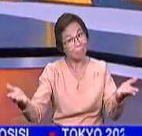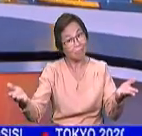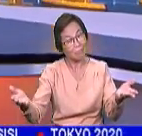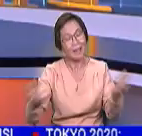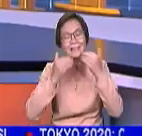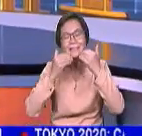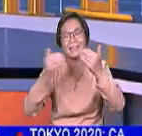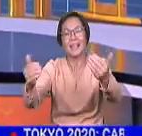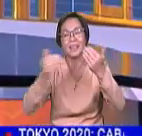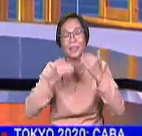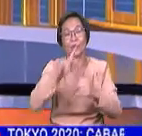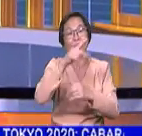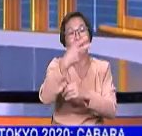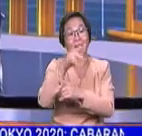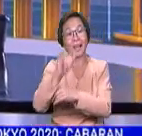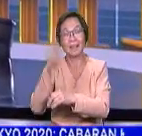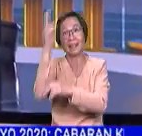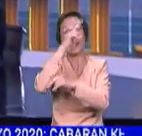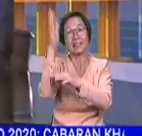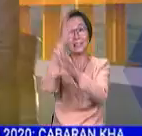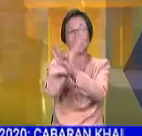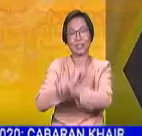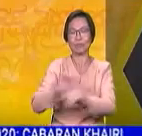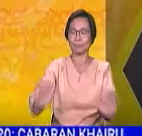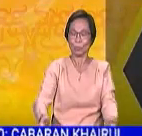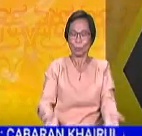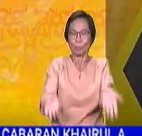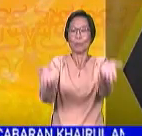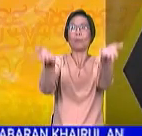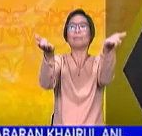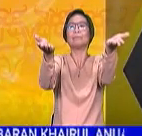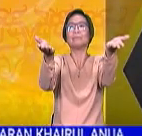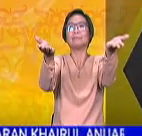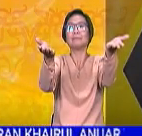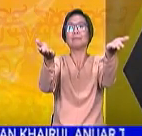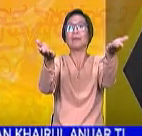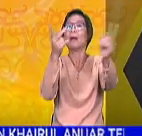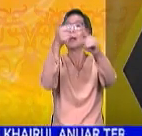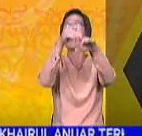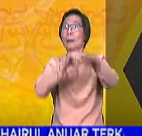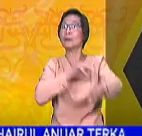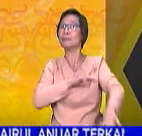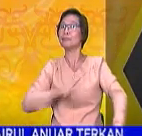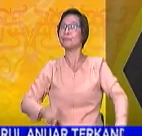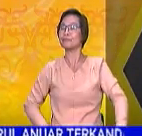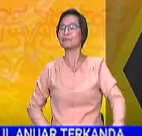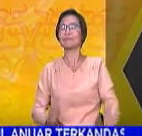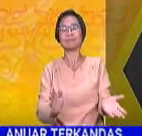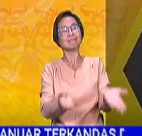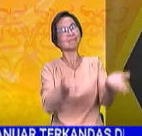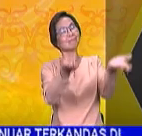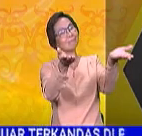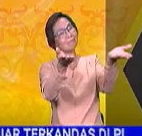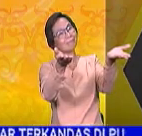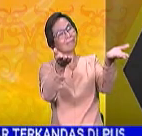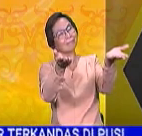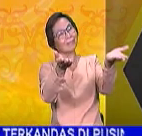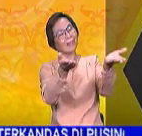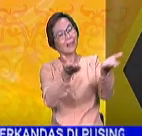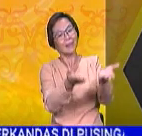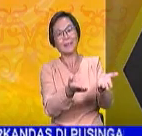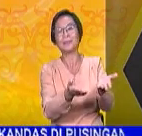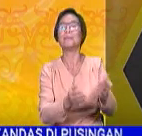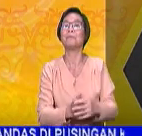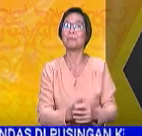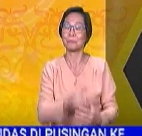Hai baik cuma kasih Kai berjalan cowok menjunjung kasih terhadap yang di-pertuan agung autotune Abdullah riwayat Udin